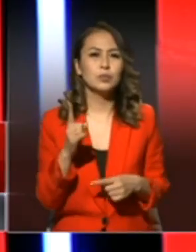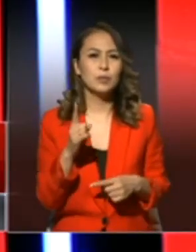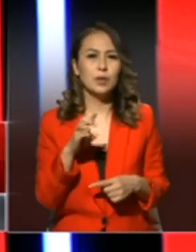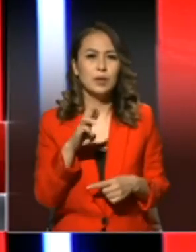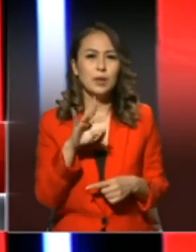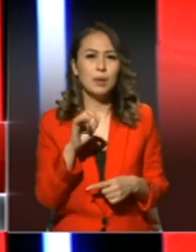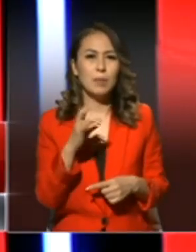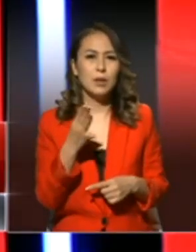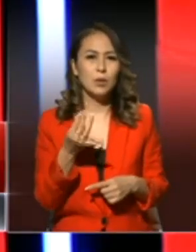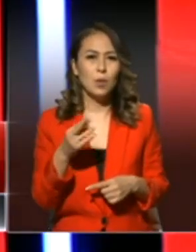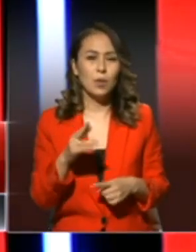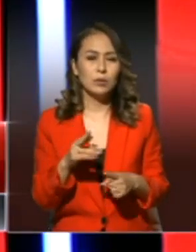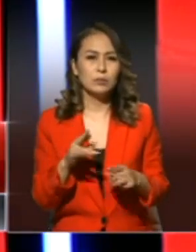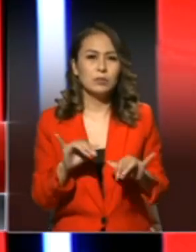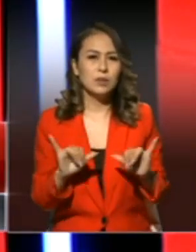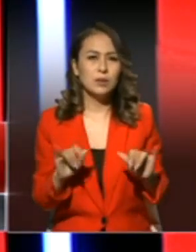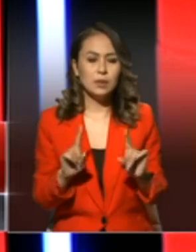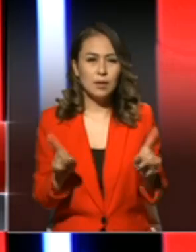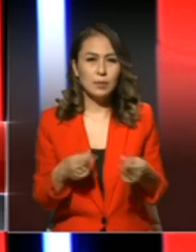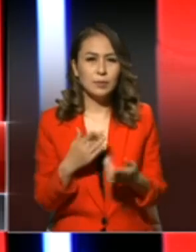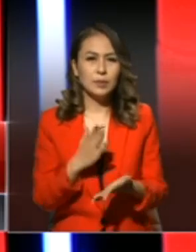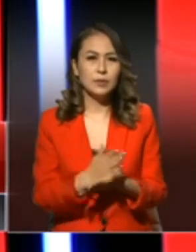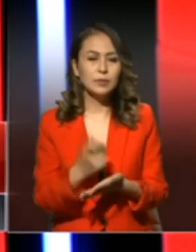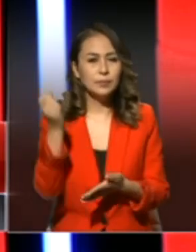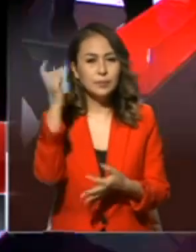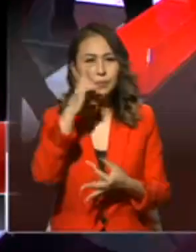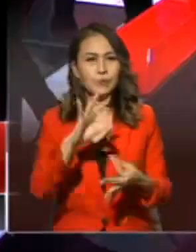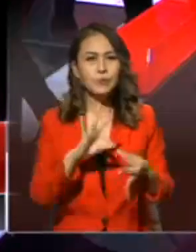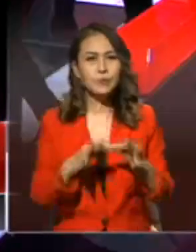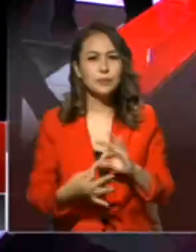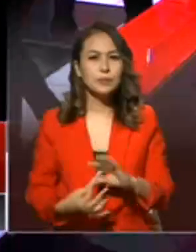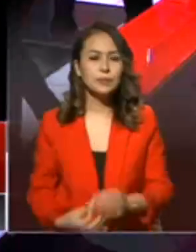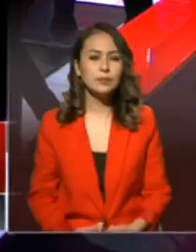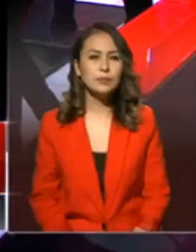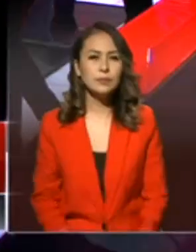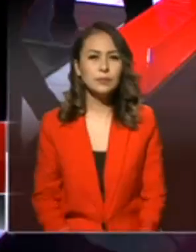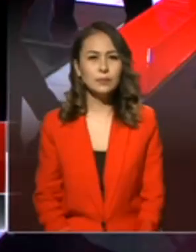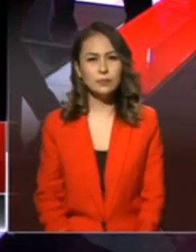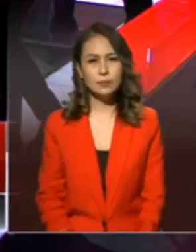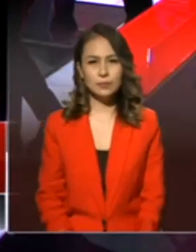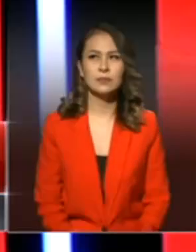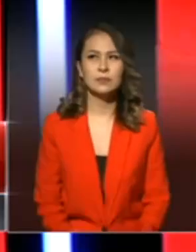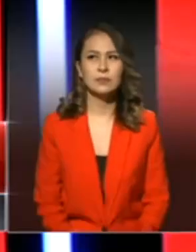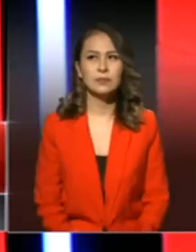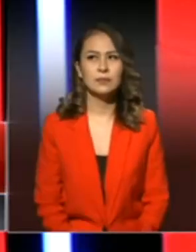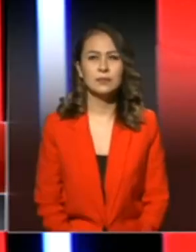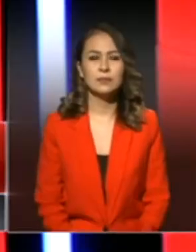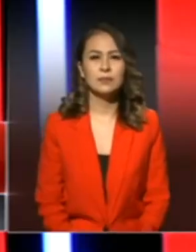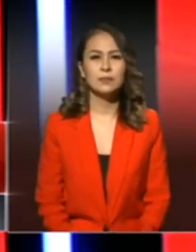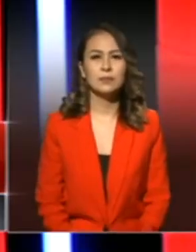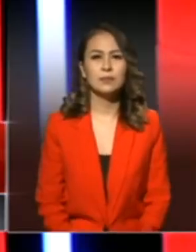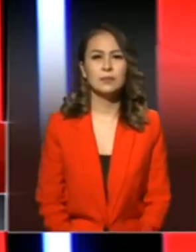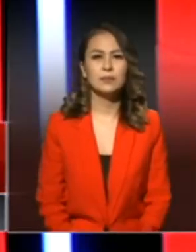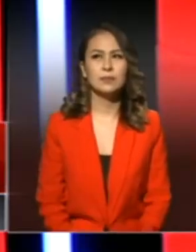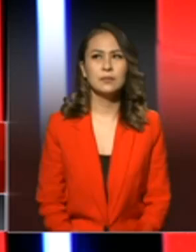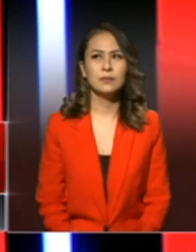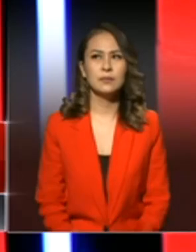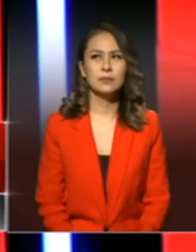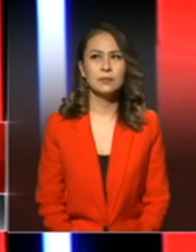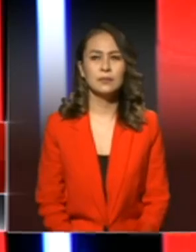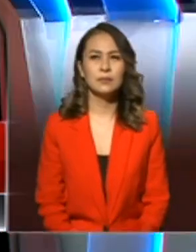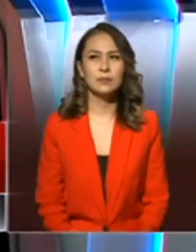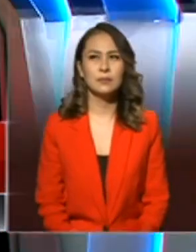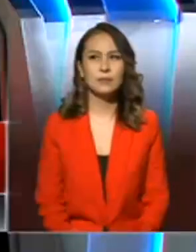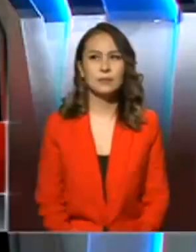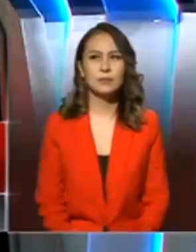трансплантация мәселесі дамып кетті дегенді қазір үзілістен кейін талқылайық, иә? Үзілістің уақыты келген екен бізде. Ең алғашқы жолдауын көрген жоқ. Эти